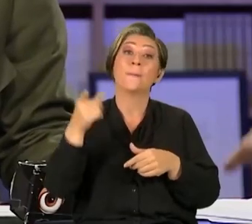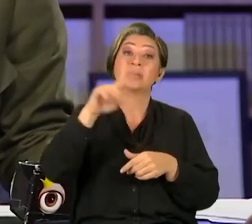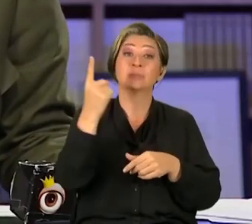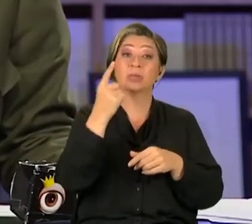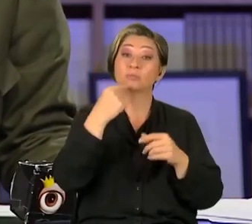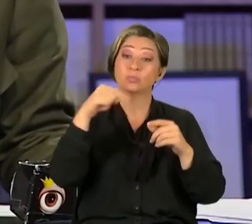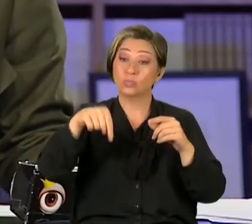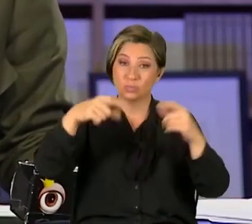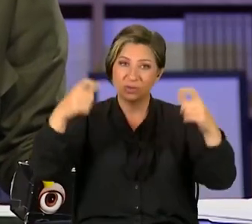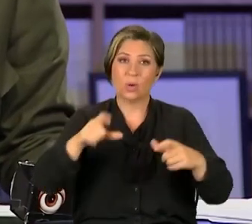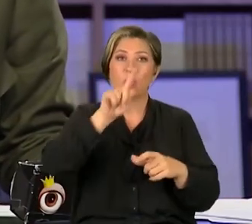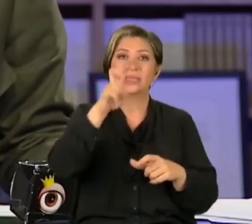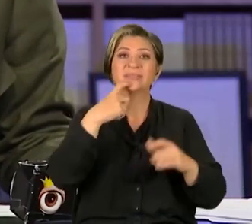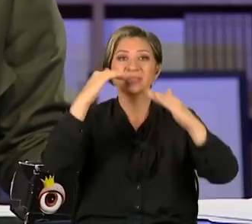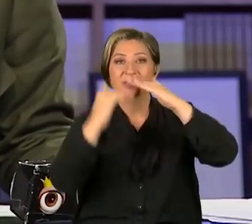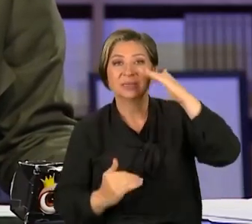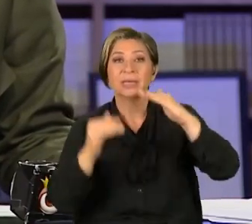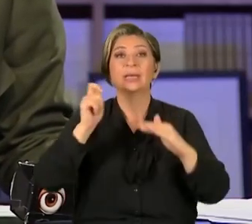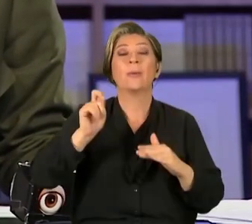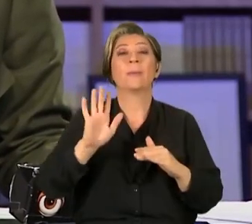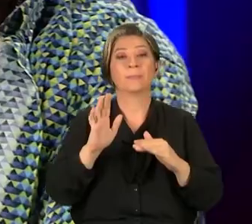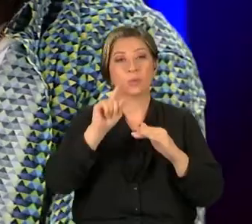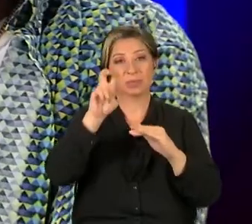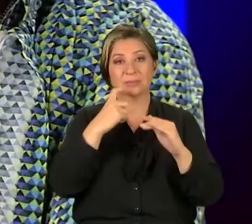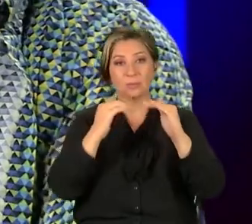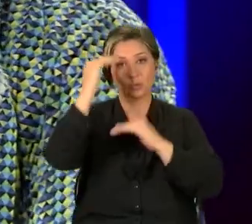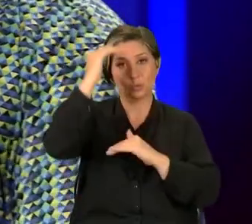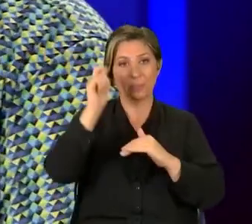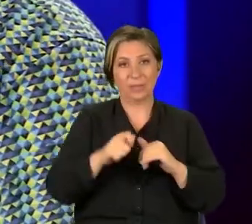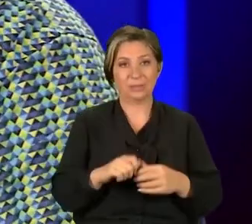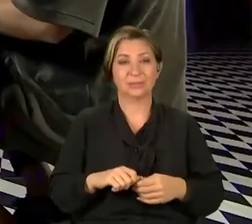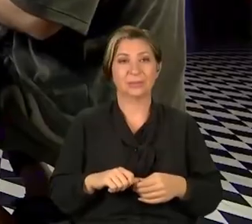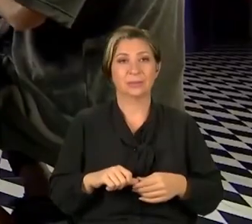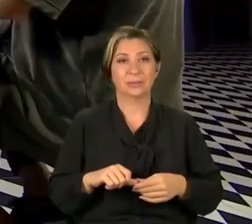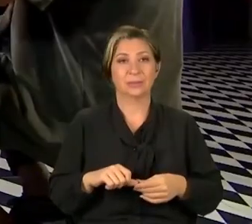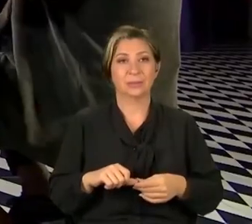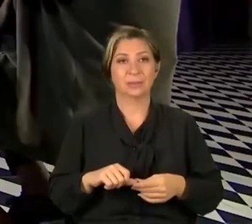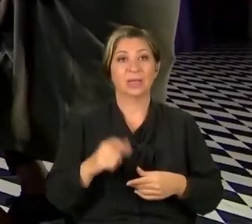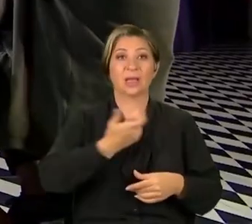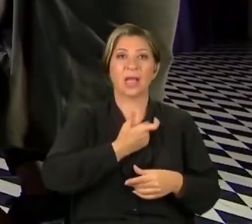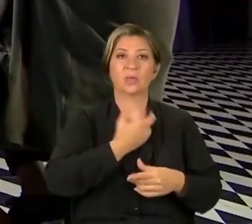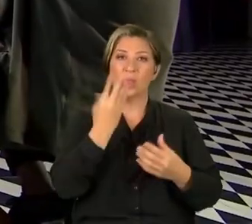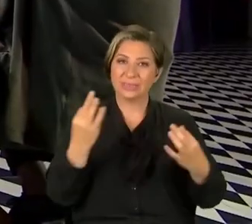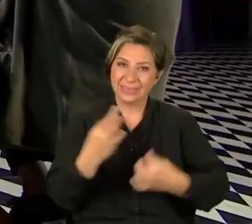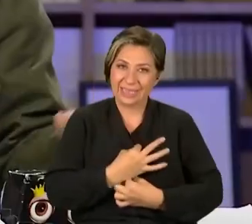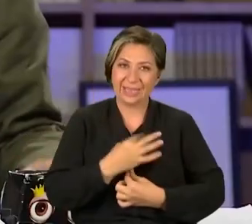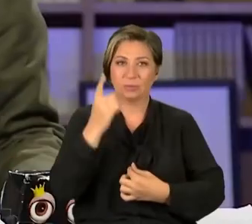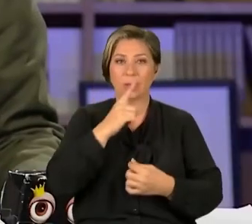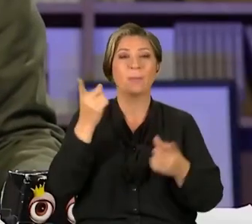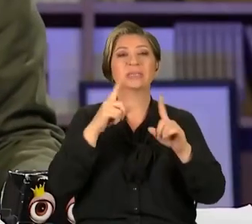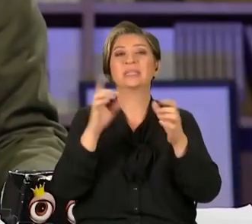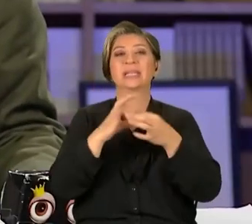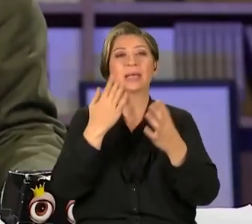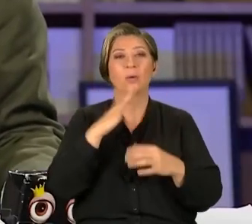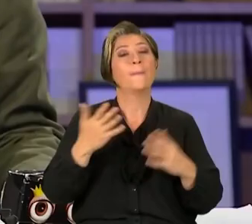bir şey yaparız burada 10 sene burada 18 yaş altı yapamam buraya 18 yaş üstü yaparız 18 yaş Eğer kanunları olan saygımızdan yapamayız yoksa